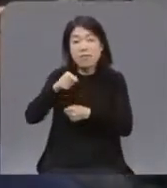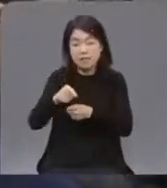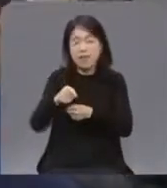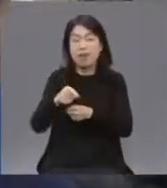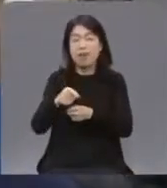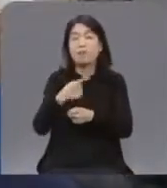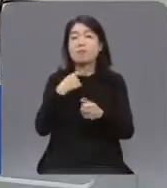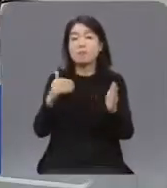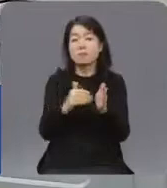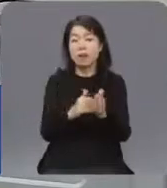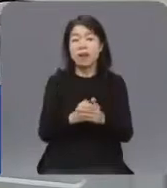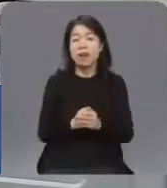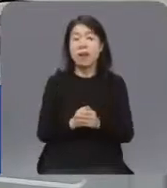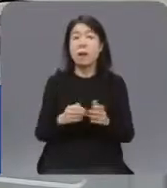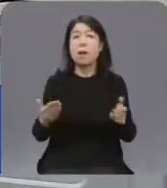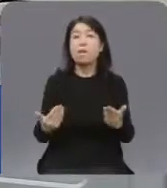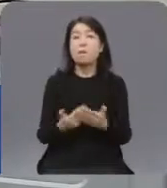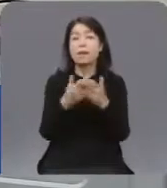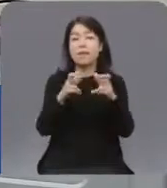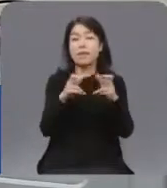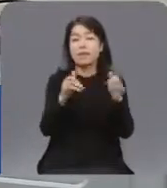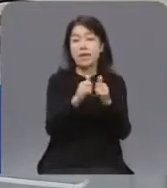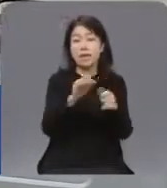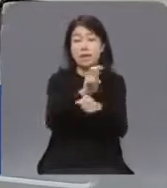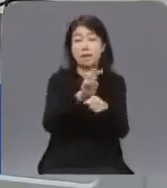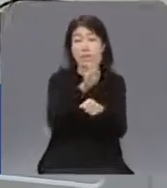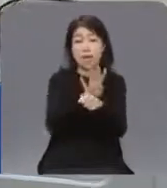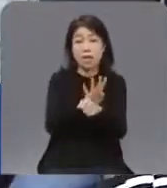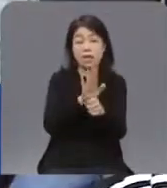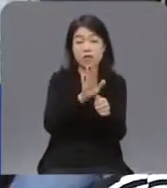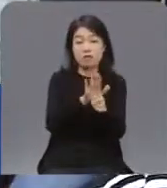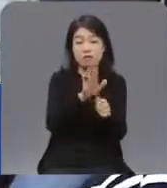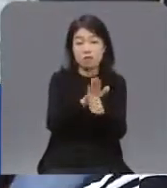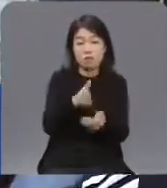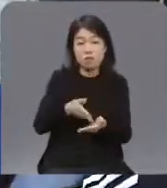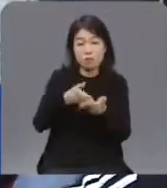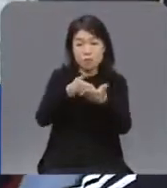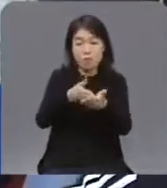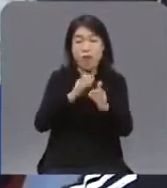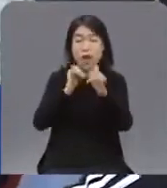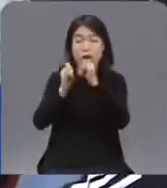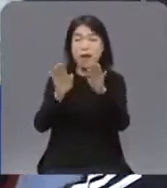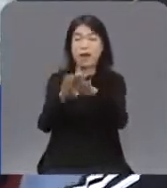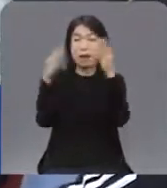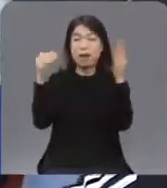장애인 단체가 발달장애인을 24시간 지원하도록 촉구하는 기자회견을 열었습니다.